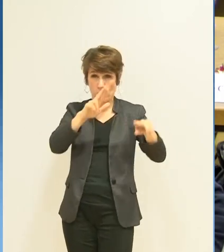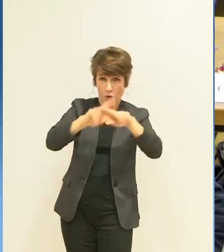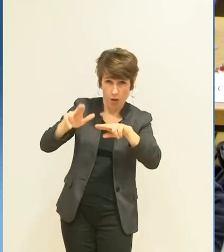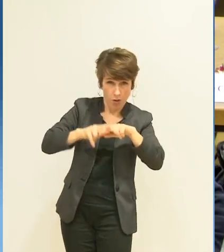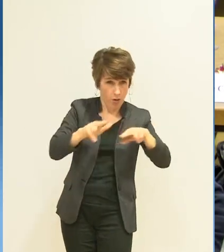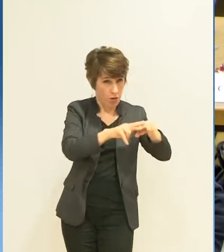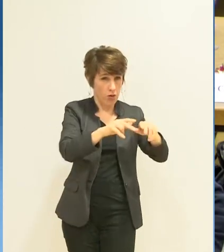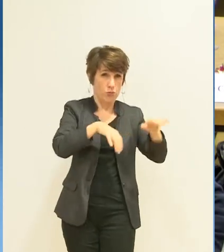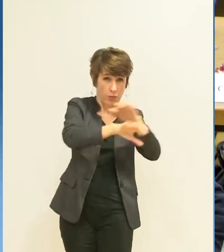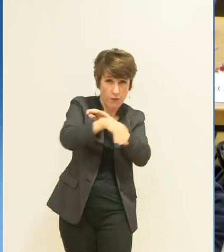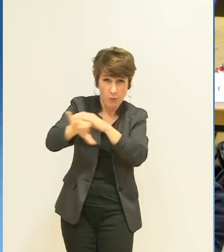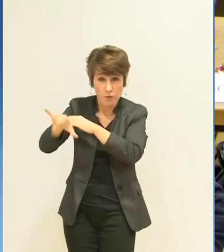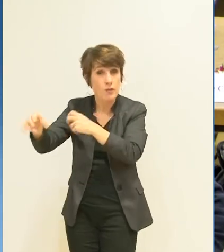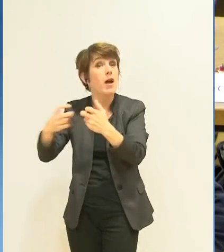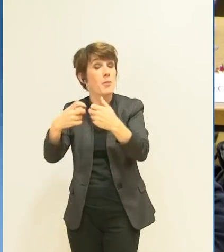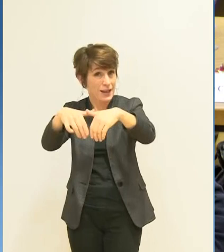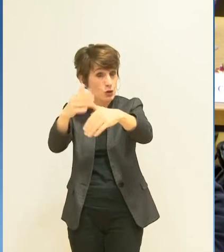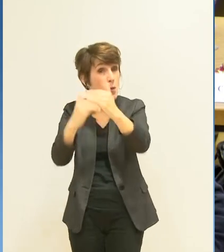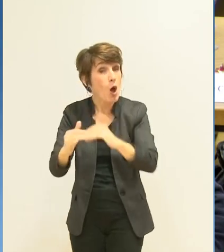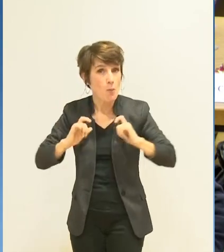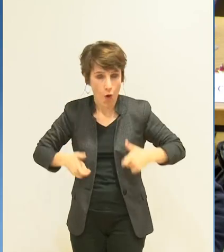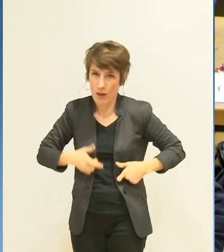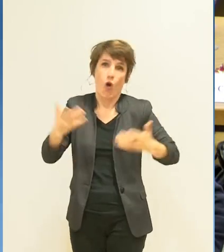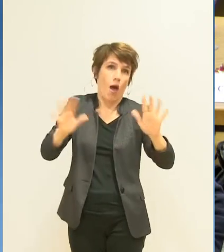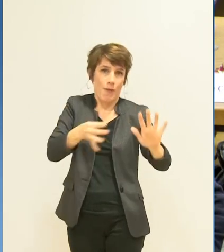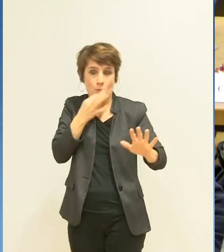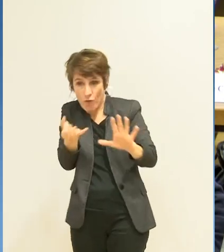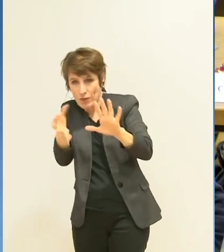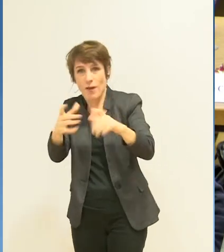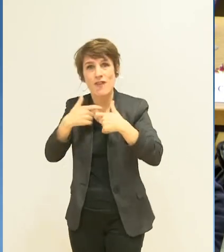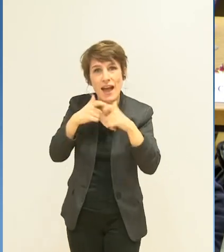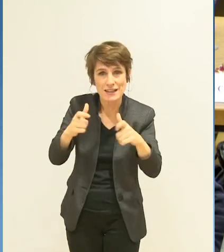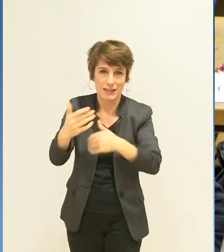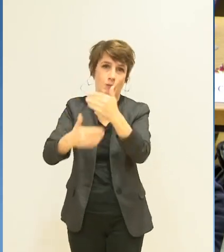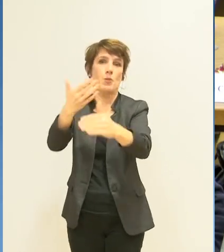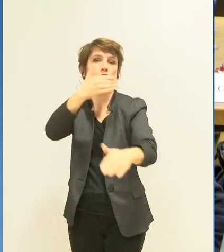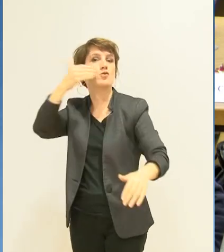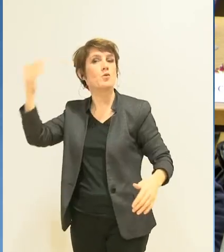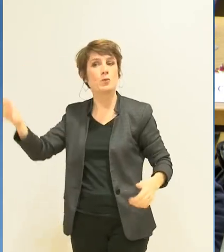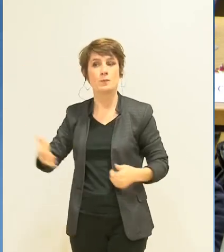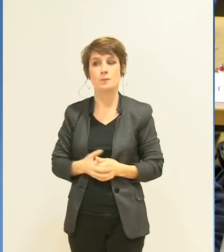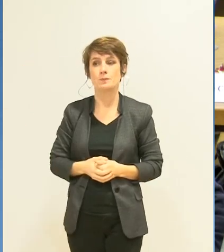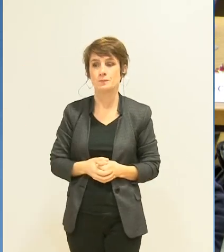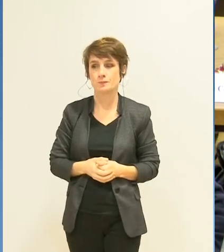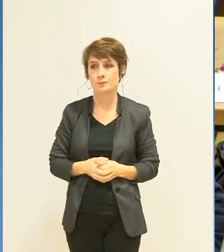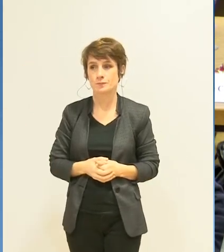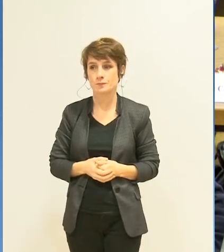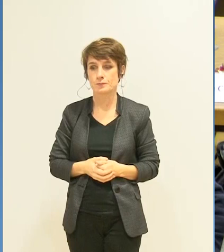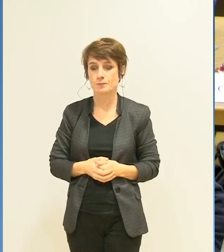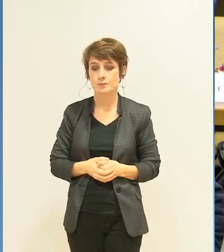le plan école par exemple est aussi une occasion d'améliorer l'accessibilité de nos bâtiments cette